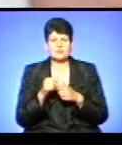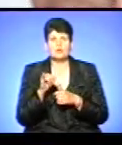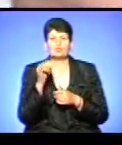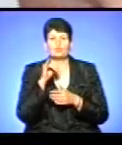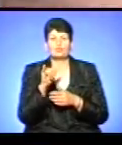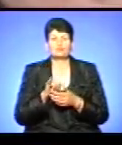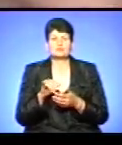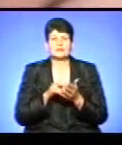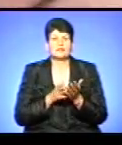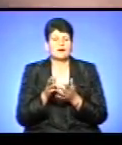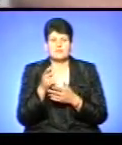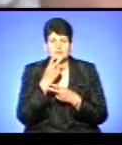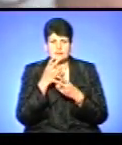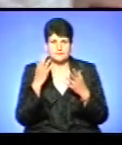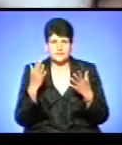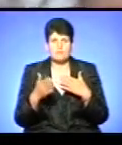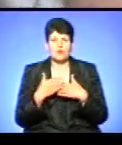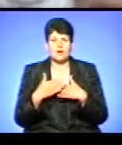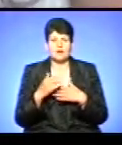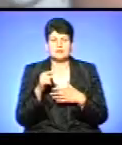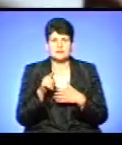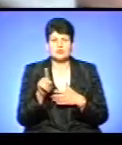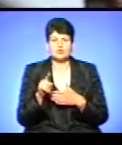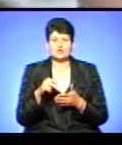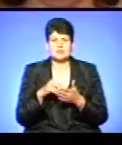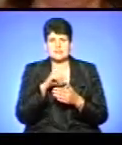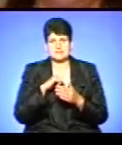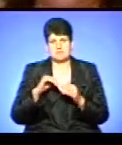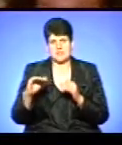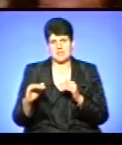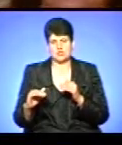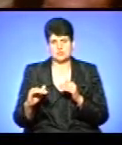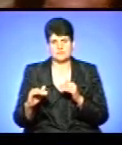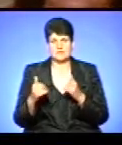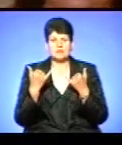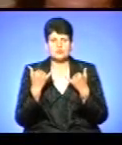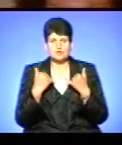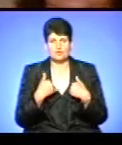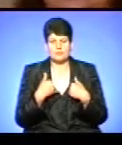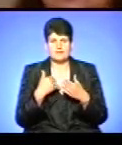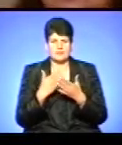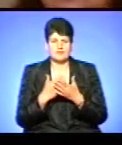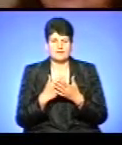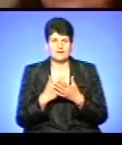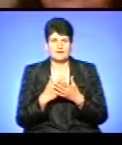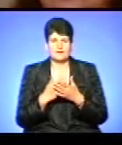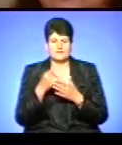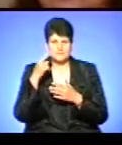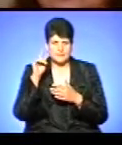вже нас не стосується. Але бачимо, що покарали тих, що стоять найнижче. На сьогодні у мене є дані, що більше